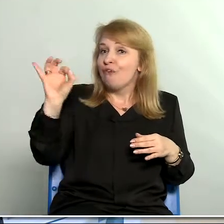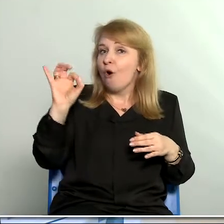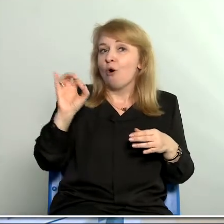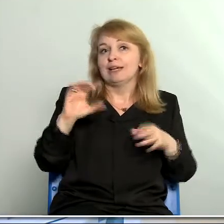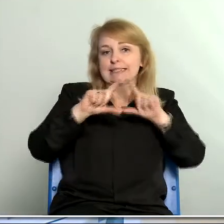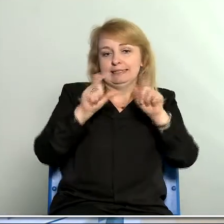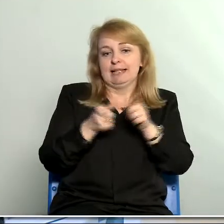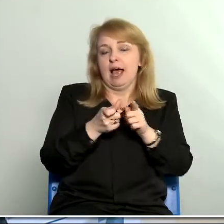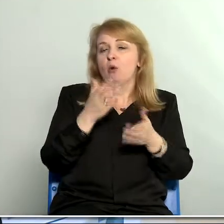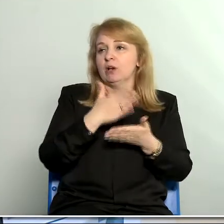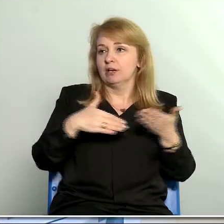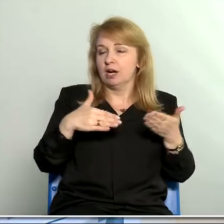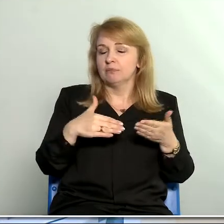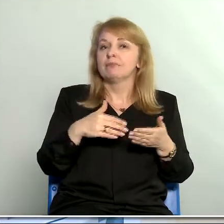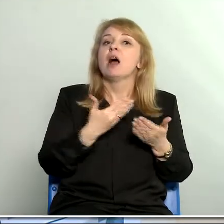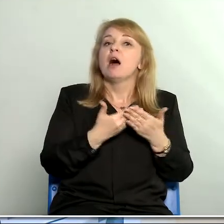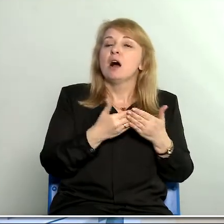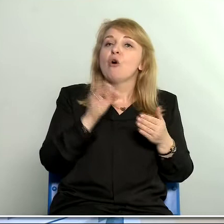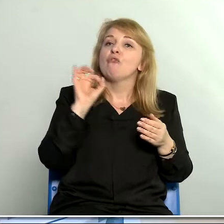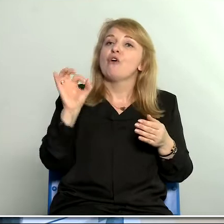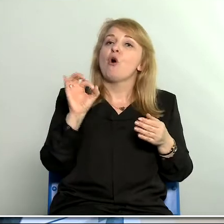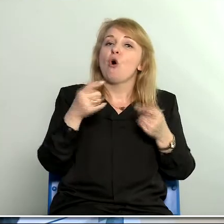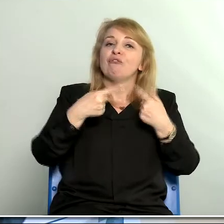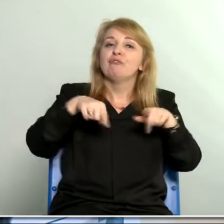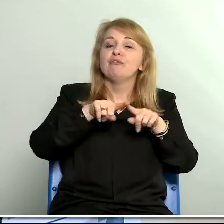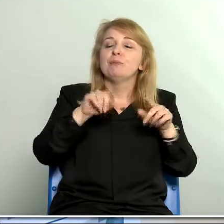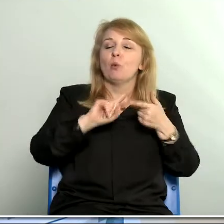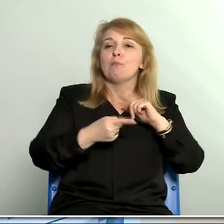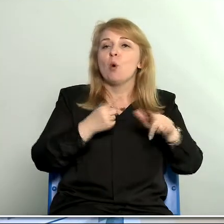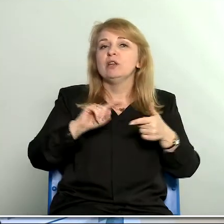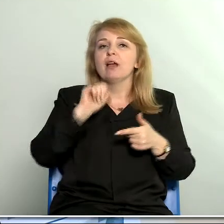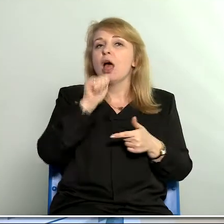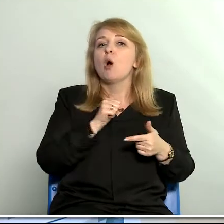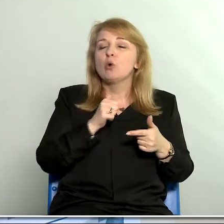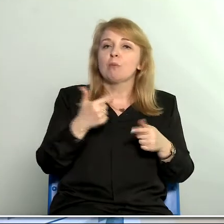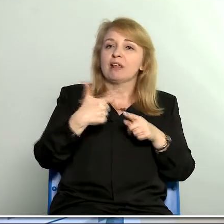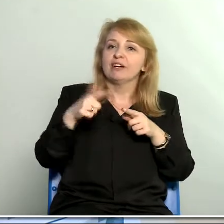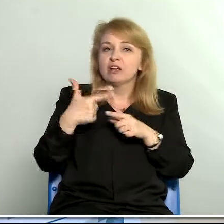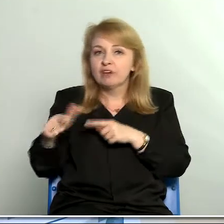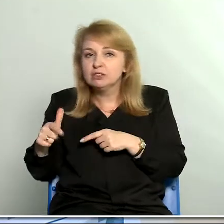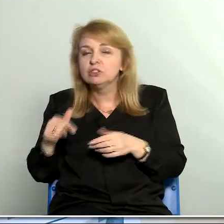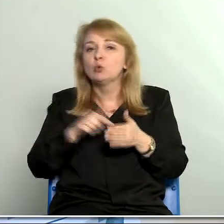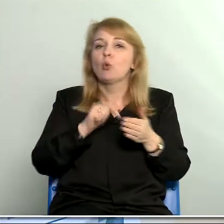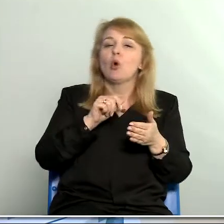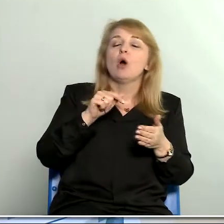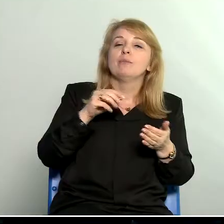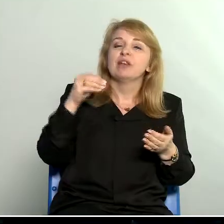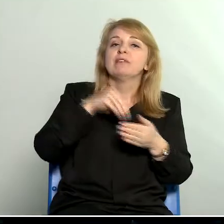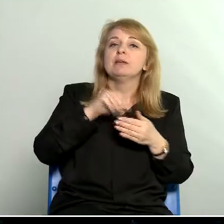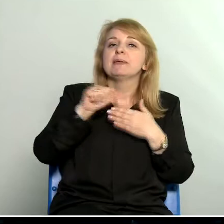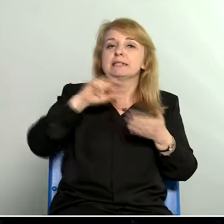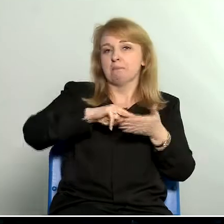zależy Komisja Europejska, które wypełniają taką politykę, strategię Europa 2020, taki plan dla Europy na